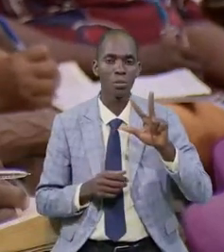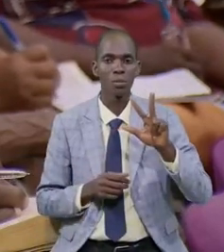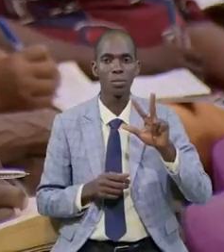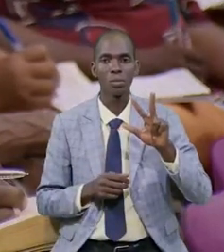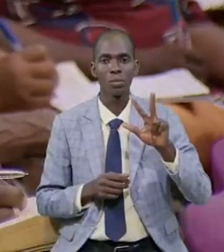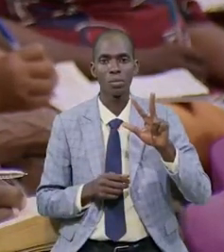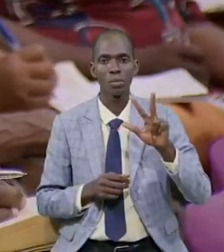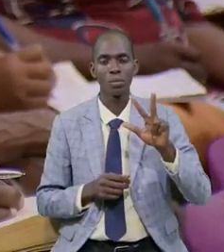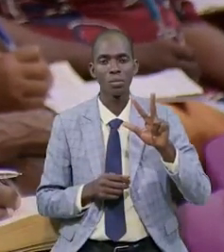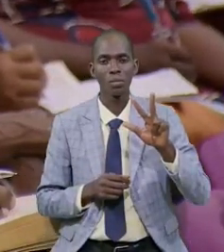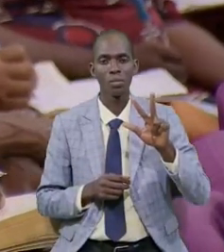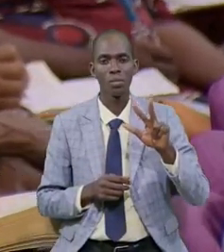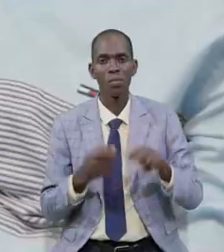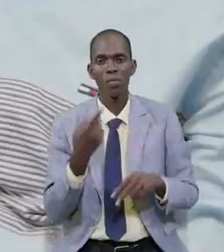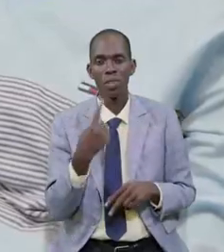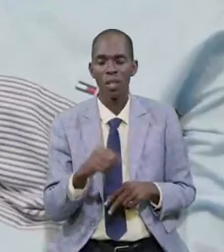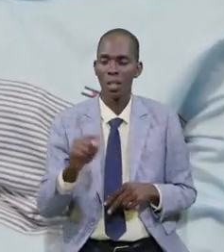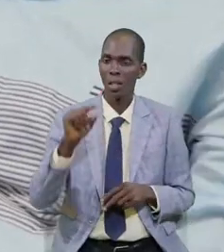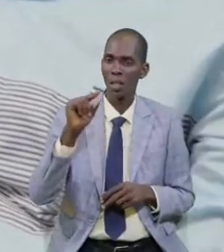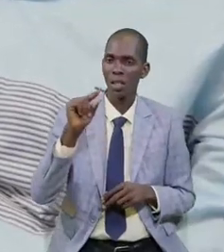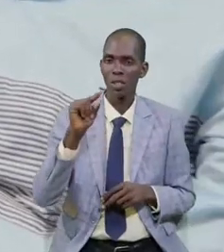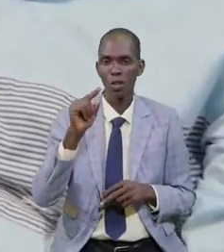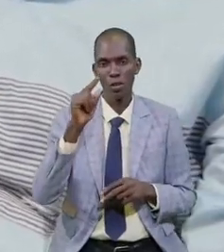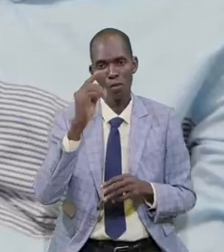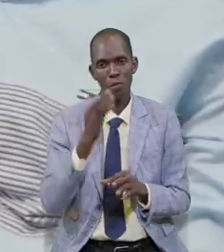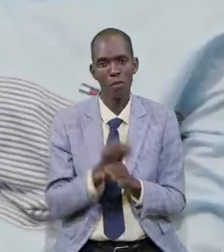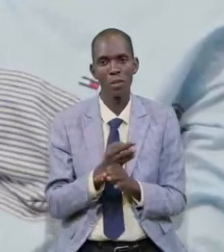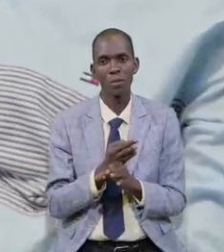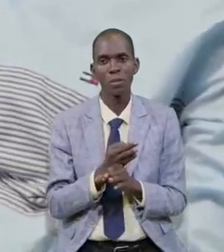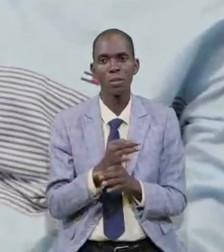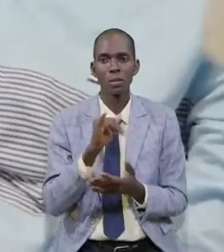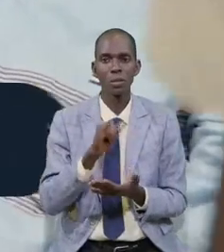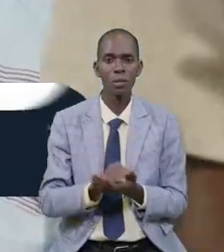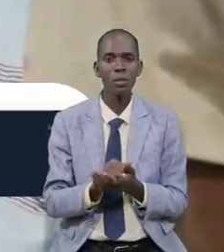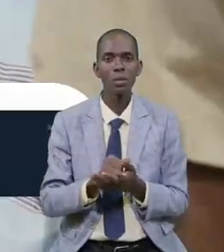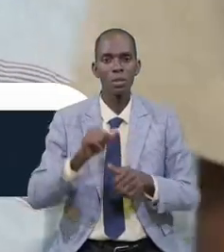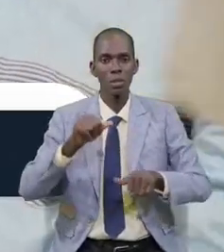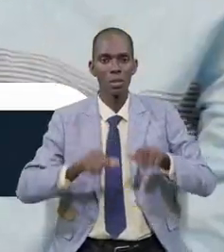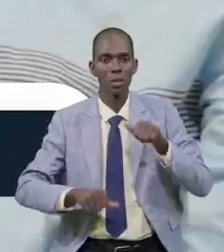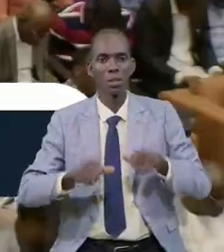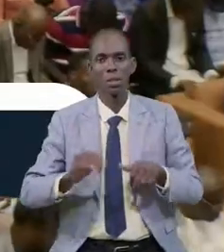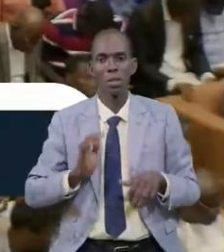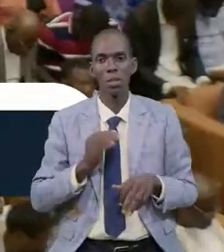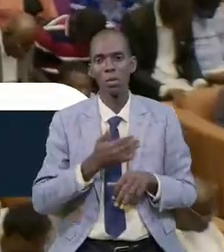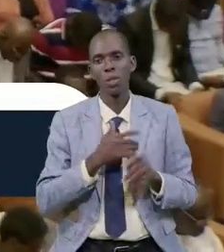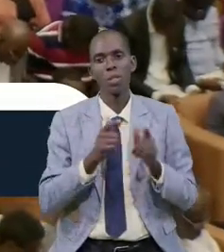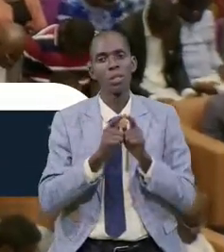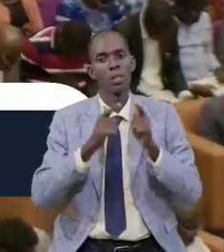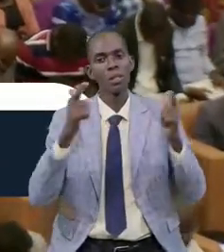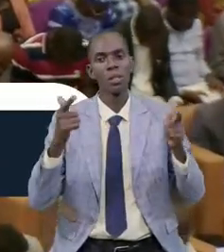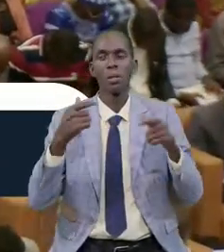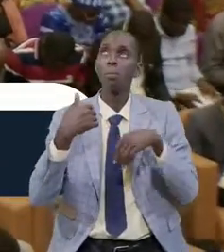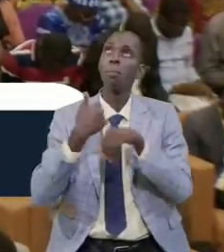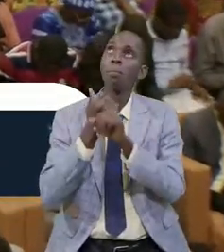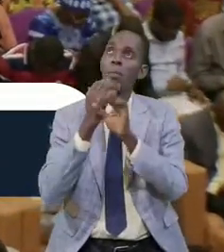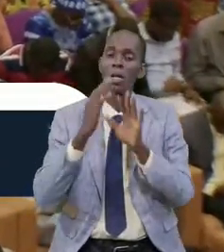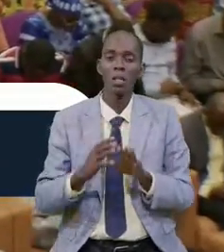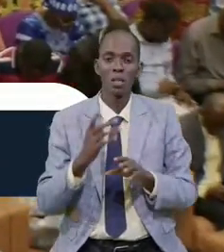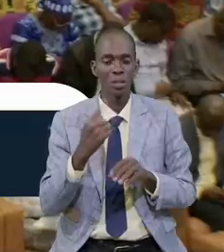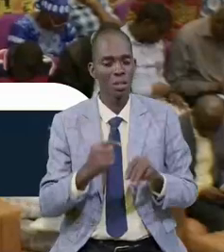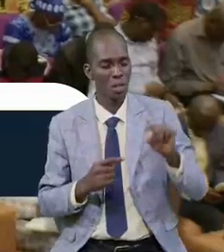maintenant. Nous allons voir la petite foi qui doute de notre grand Créateur.